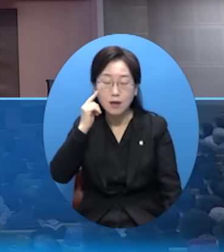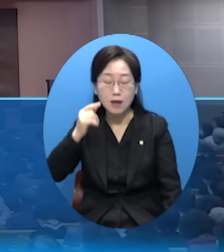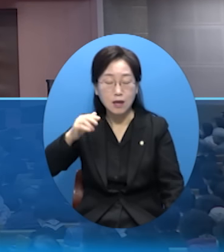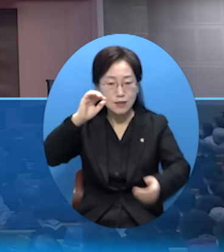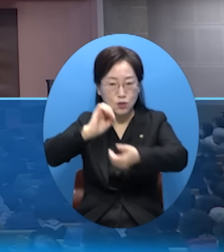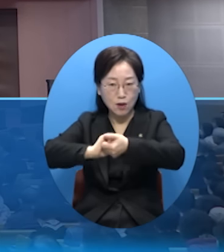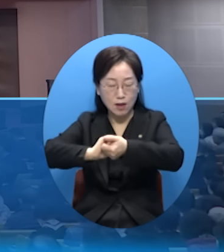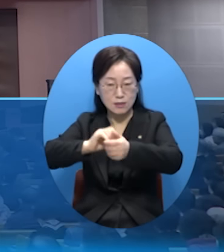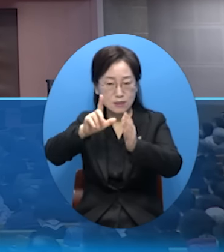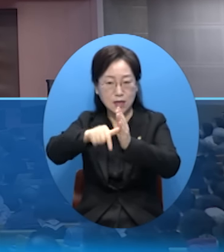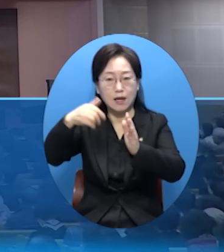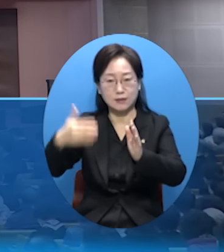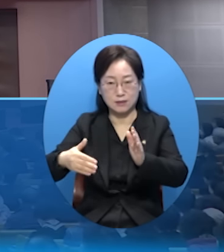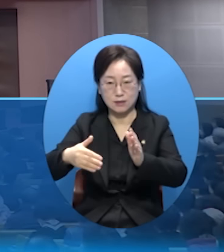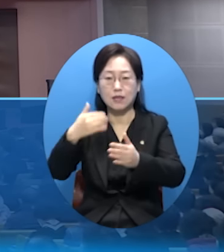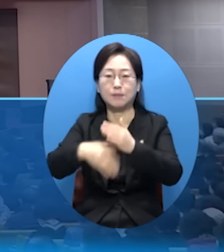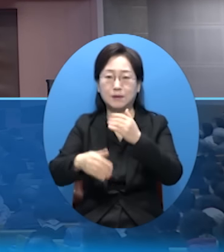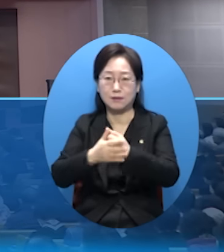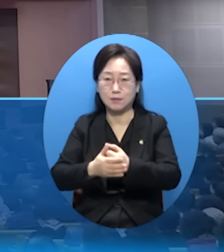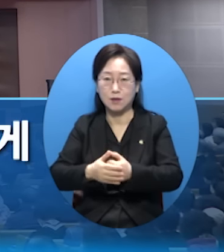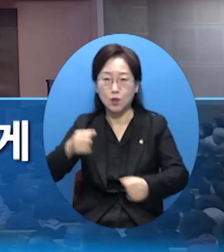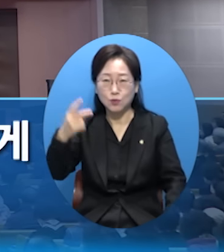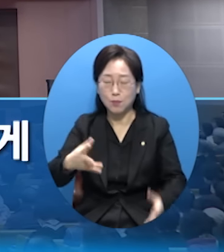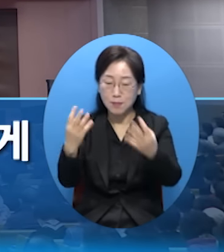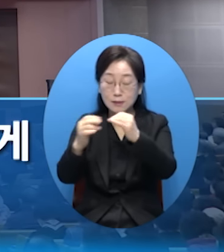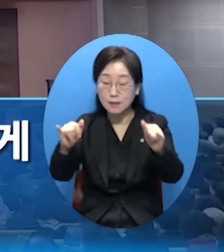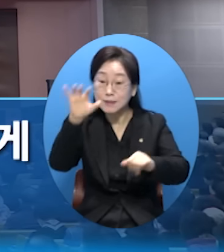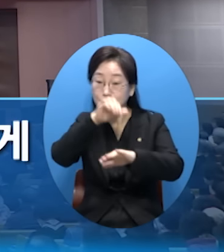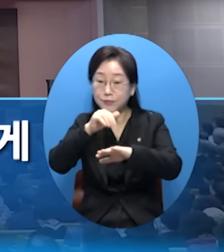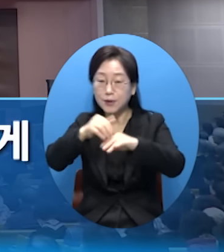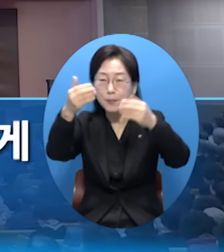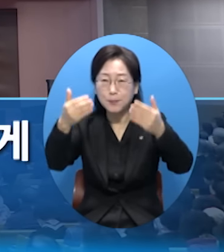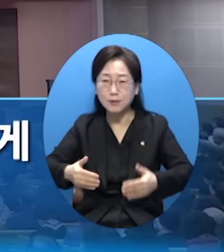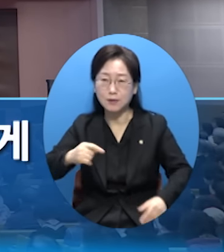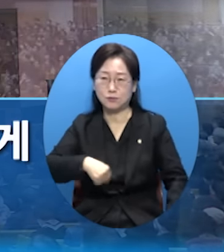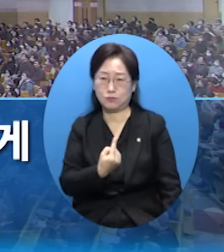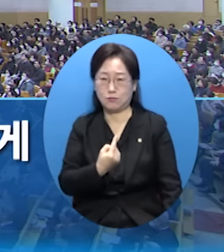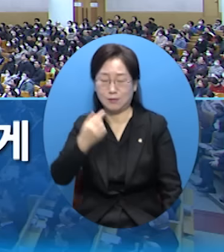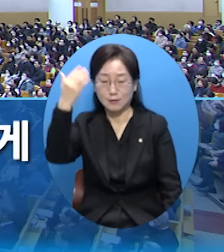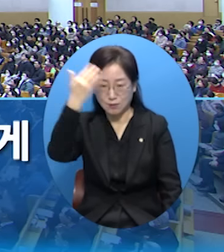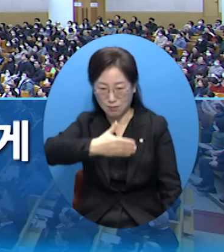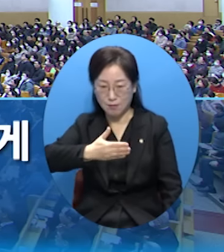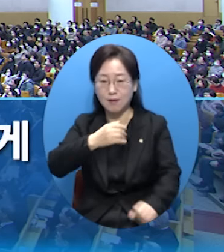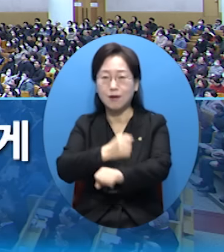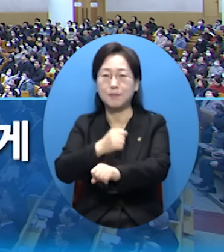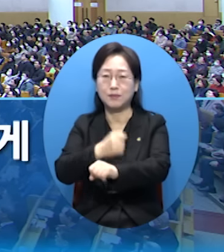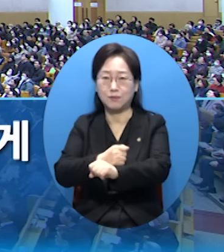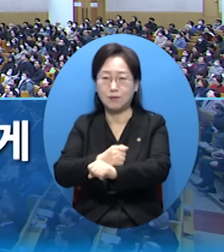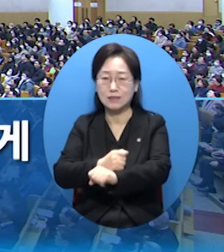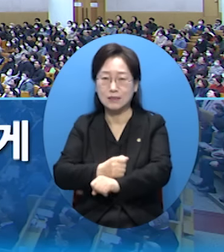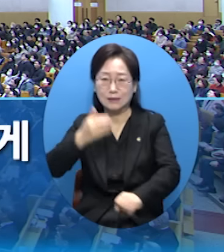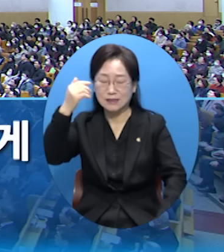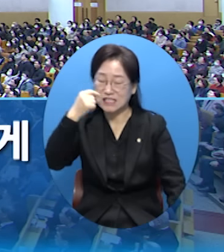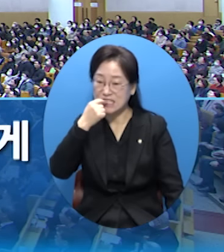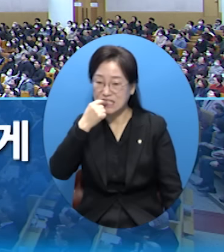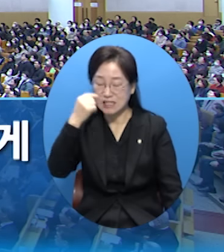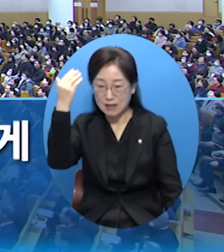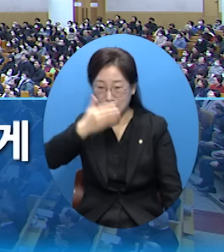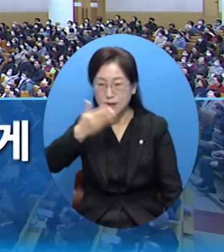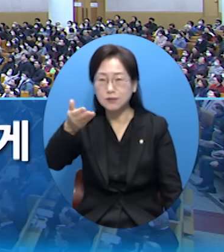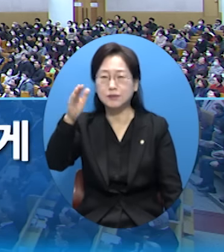기한이 남았습니다. 12장 10절에 많은 사람이 연단을 받아 스스로 정결하게 하며 희게 할